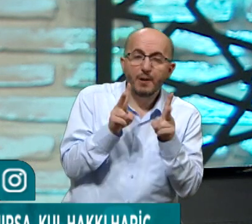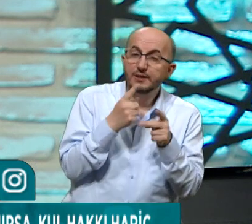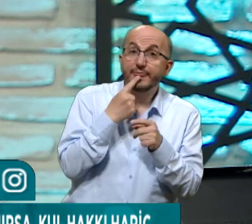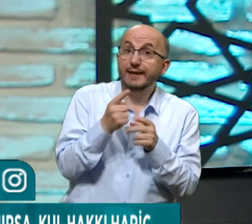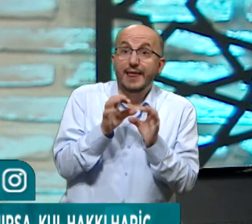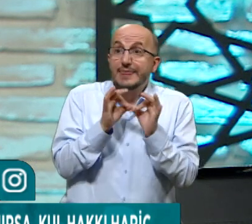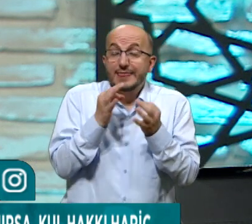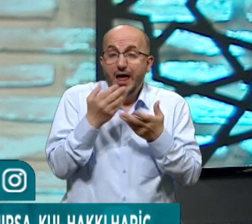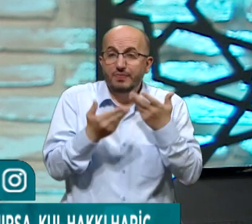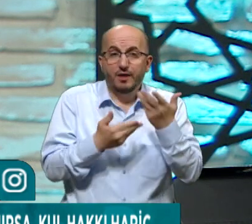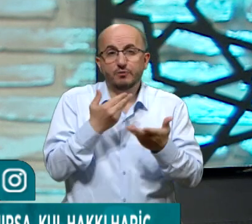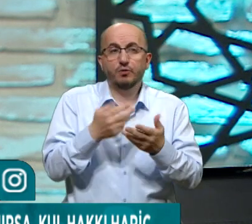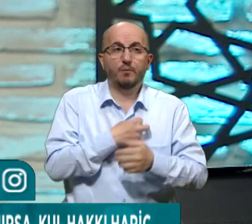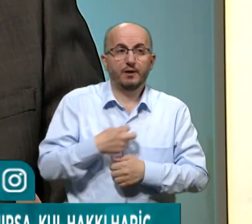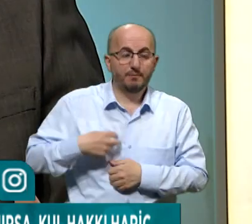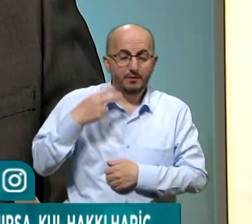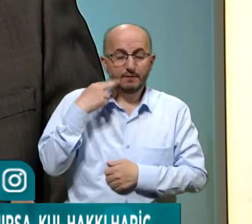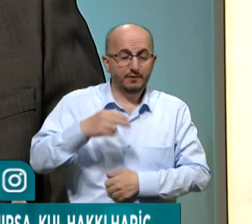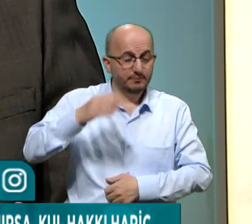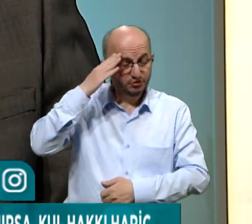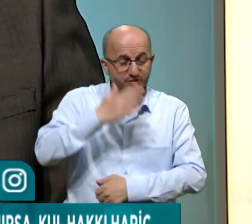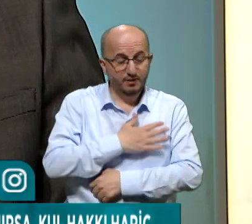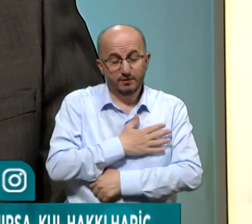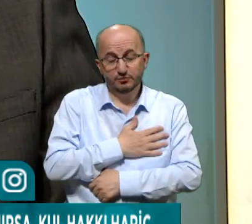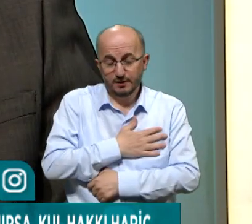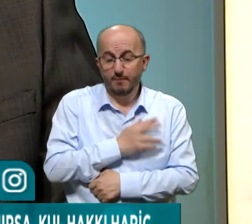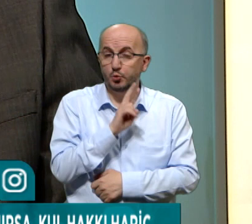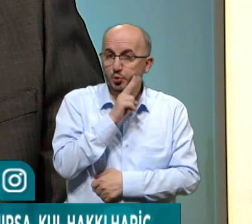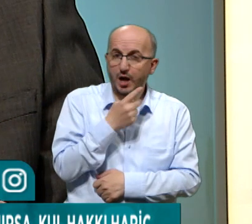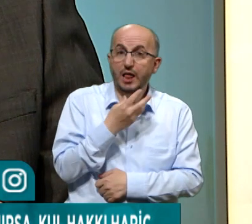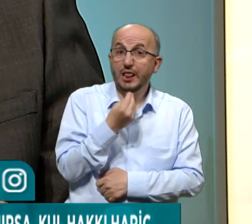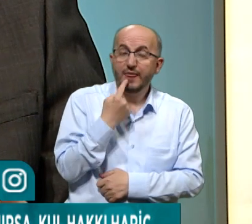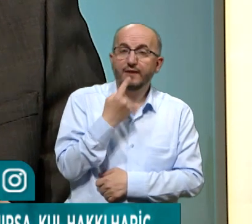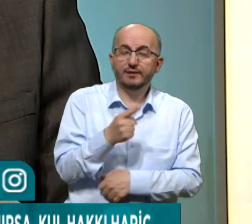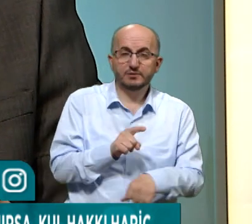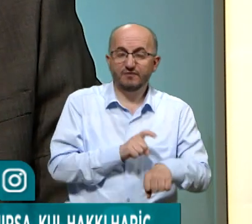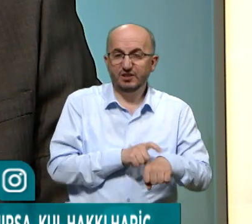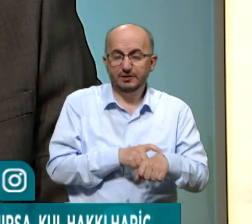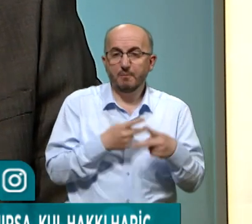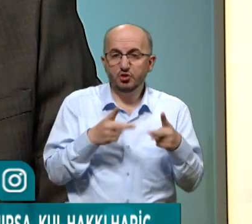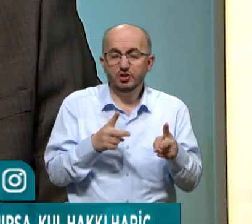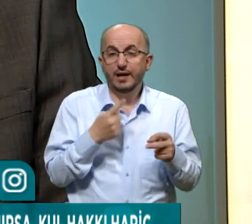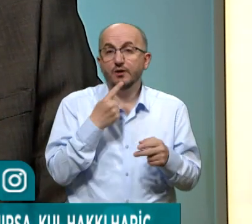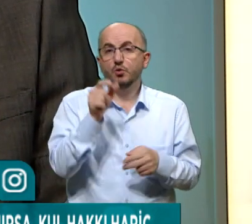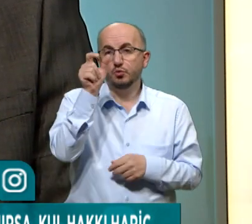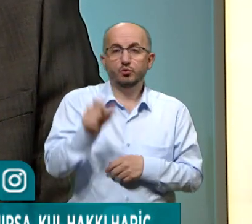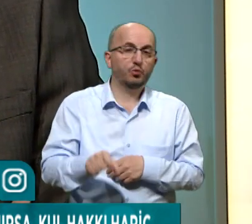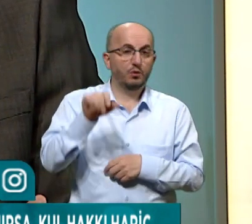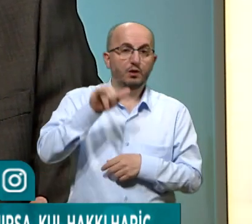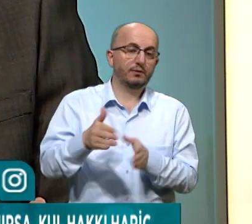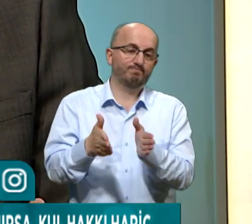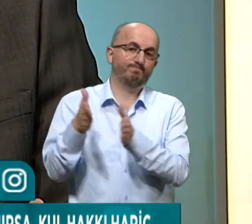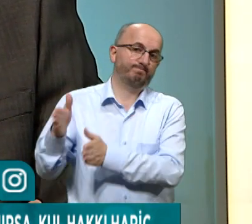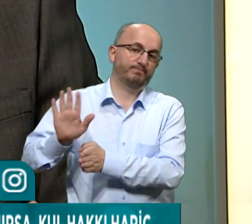kastediliyor peygamber ALS adresi Öncelikle günahlar dediğimiz vakitte günahlar bağışlar dediğimizde kul haklarını bir